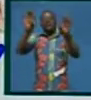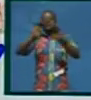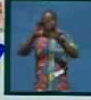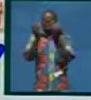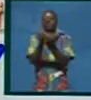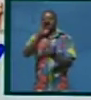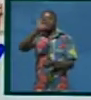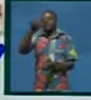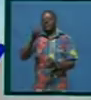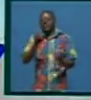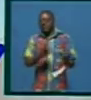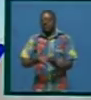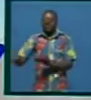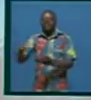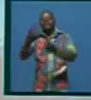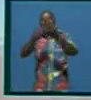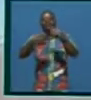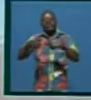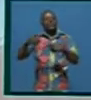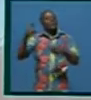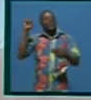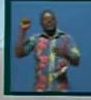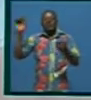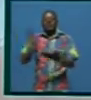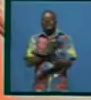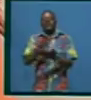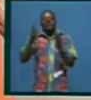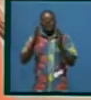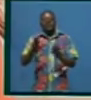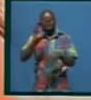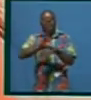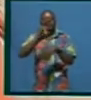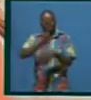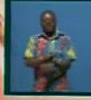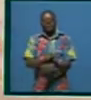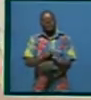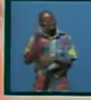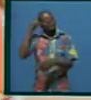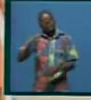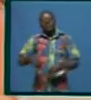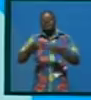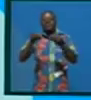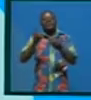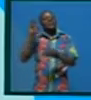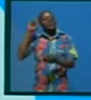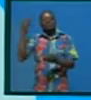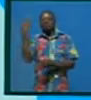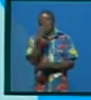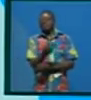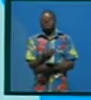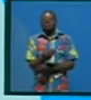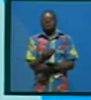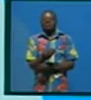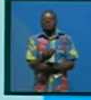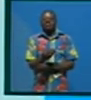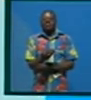d'organisation prévoit faire venir l'artiste camerounaise Remise pour rehausser l'éclat de la cérémonie.